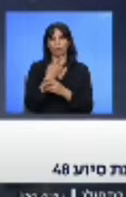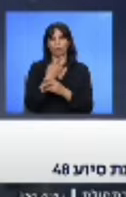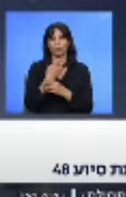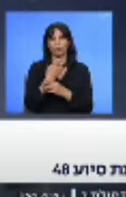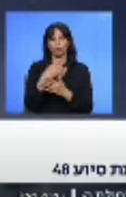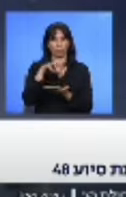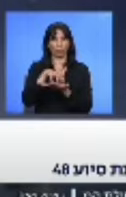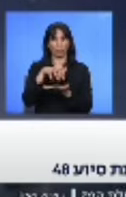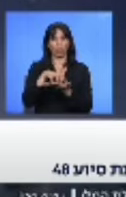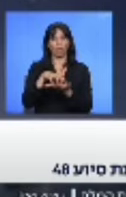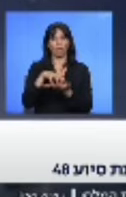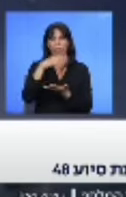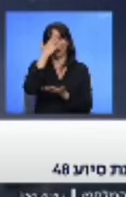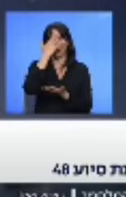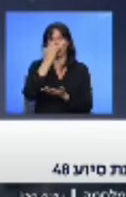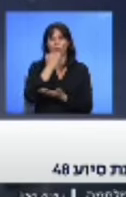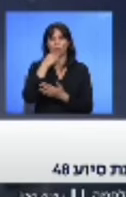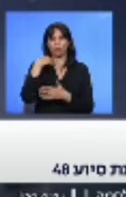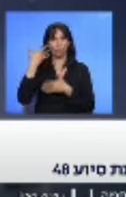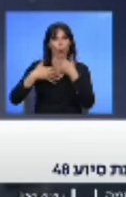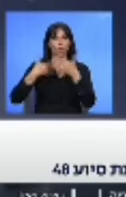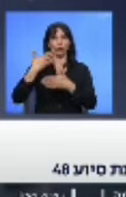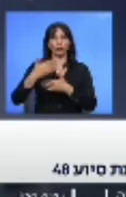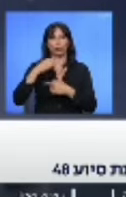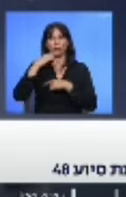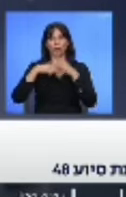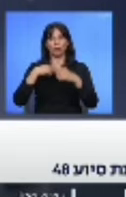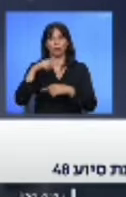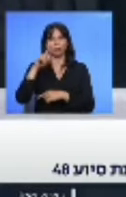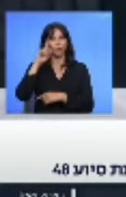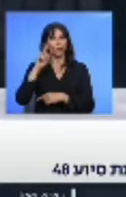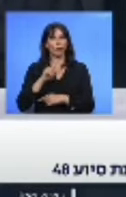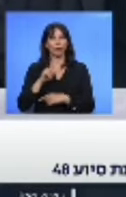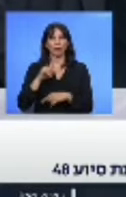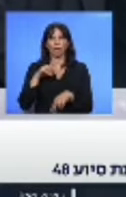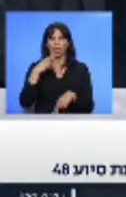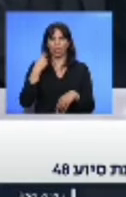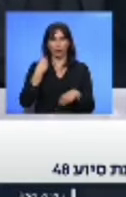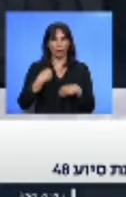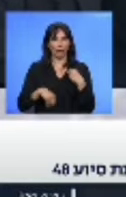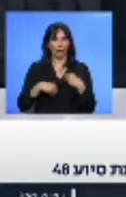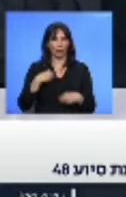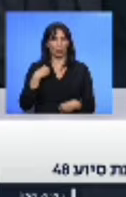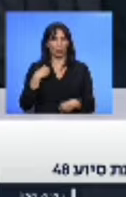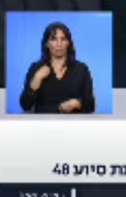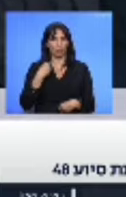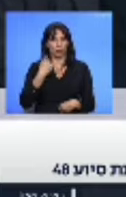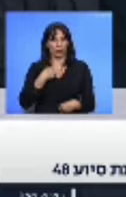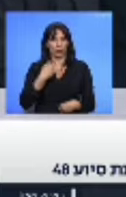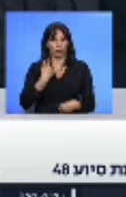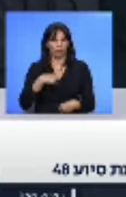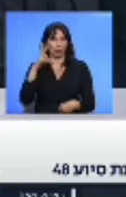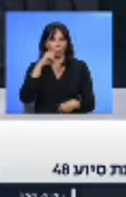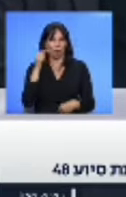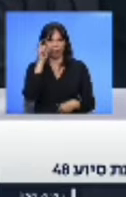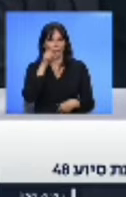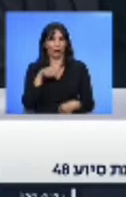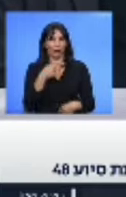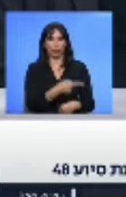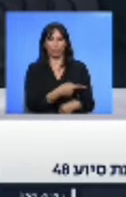בחמאס, לאורך השנים. אתה לא יודע איזה הלבנת פנים עשו לי שעזתי להזכיר אותו. עכשיו, כולם רואים איזה מחבל על